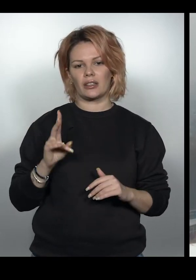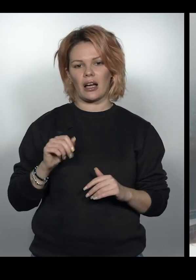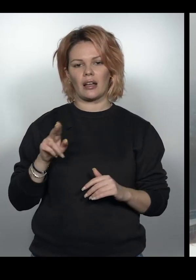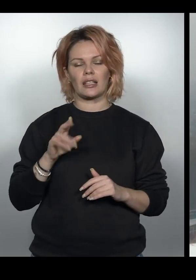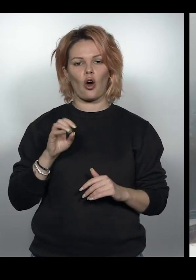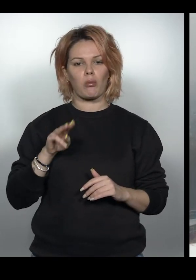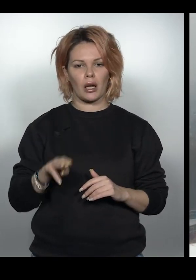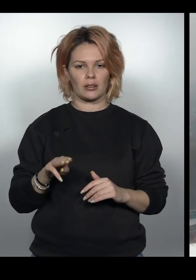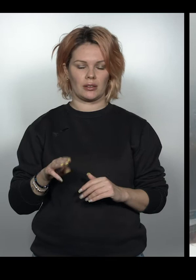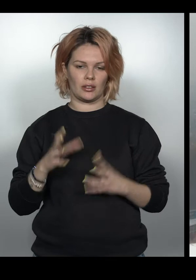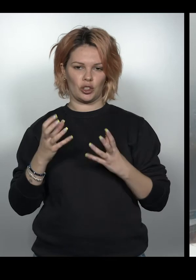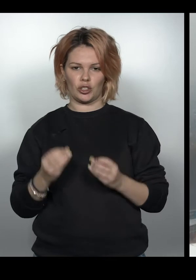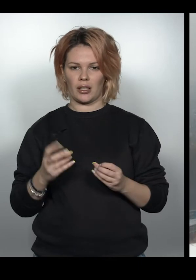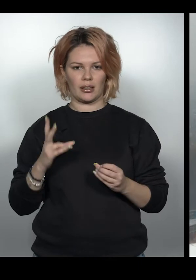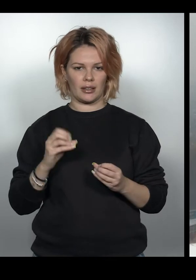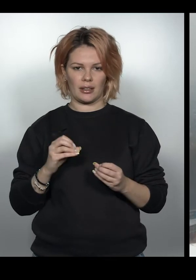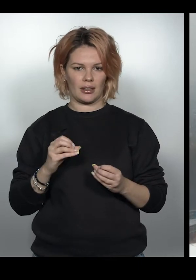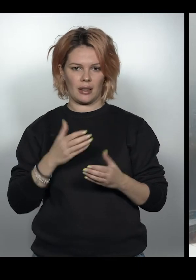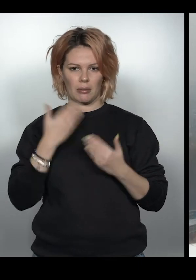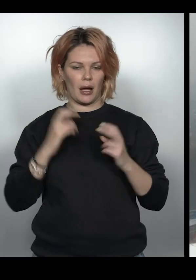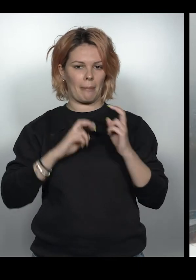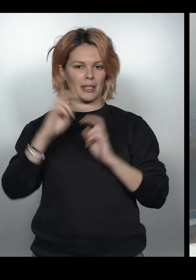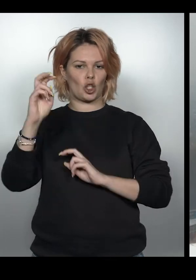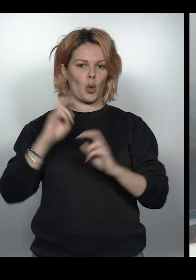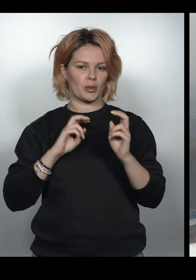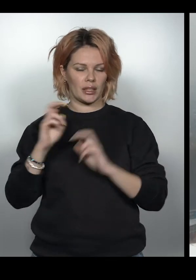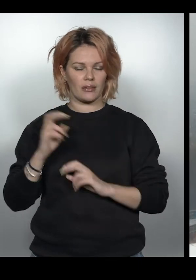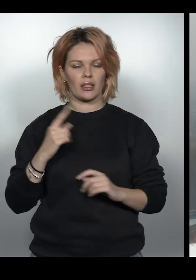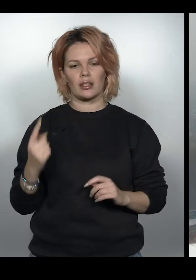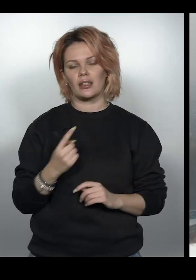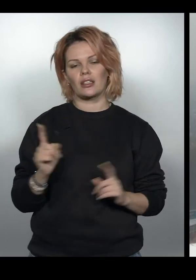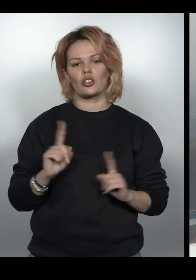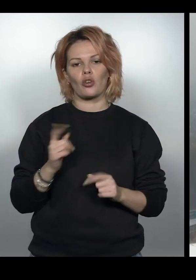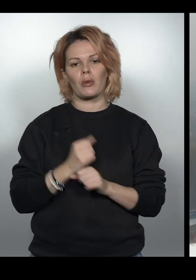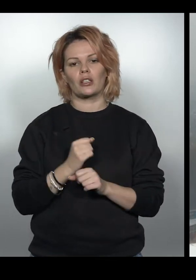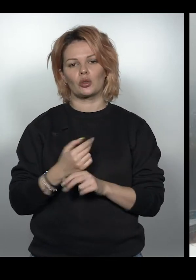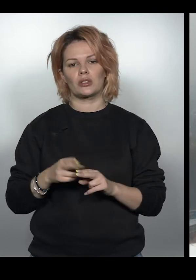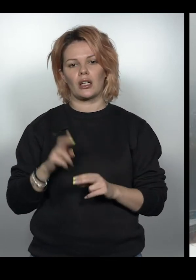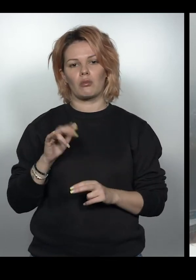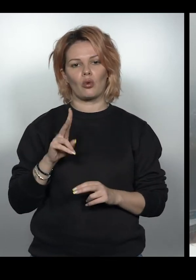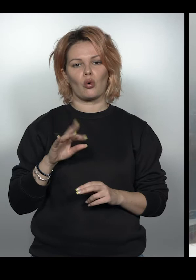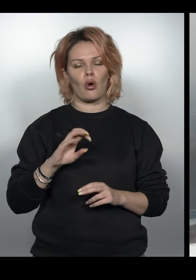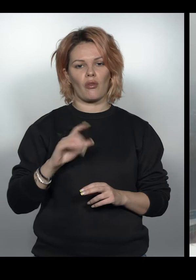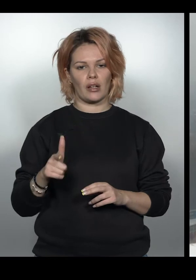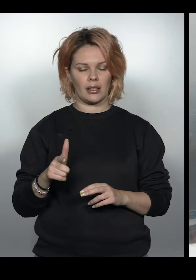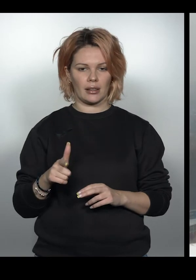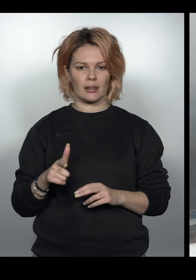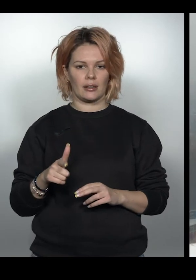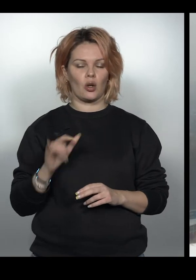навіть на Драгобраті цього року ще не запустили підйомники. Єдине, що працює,